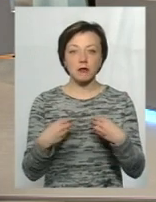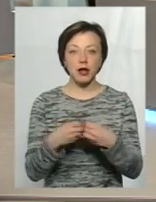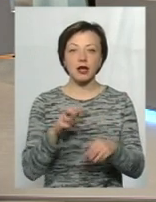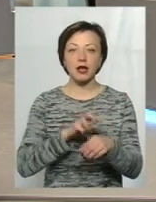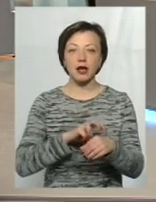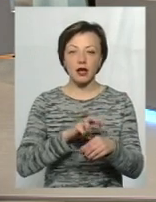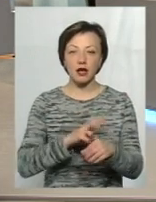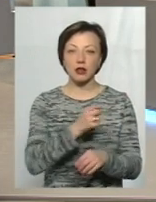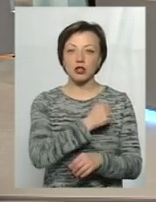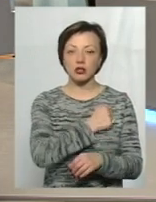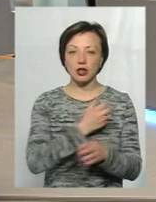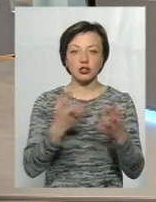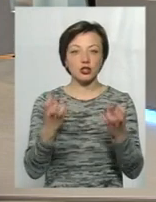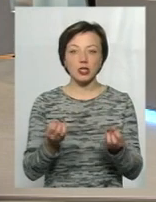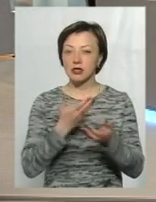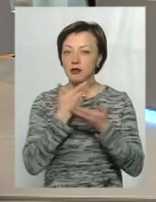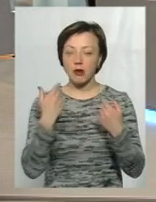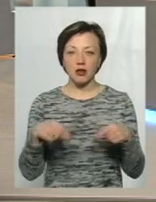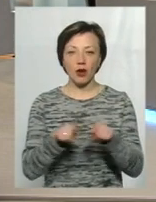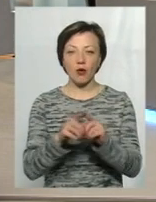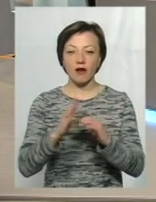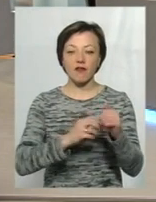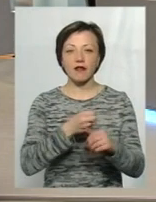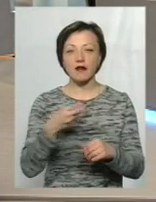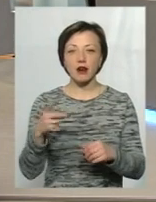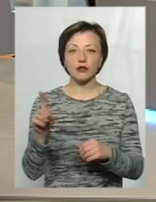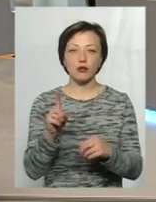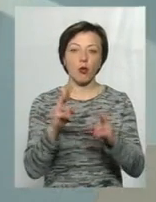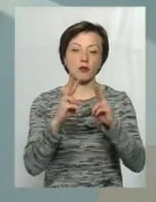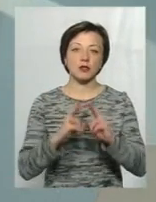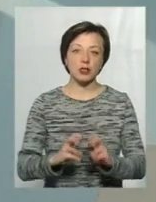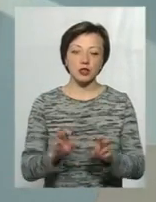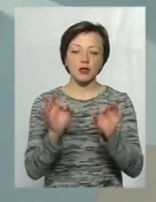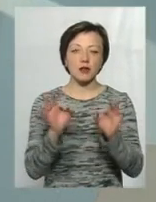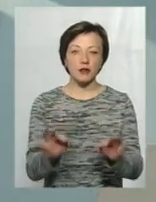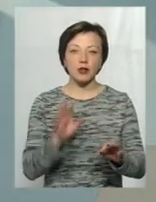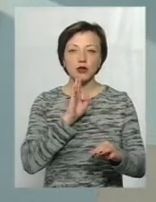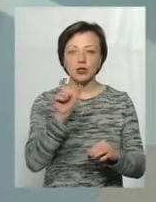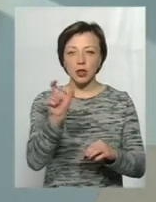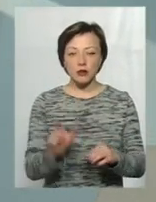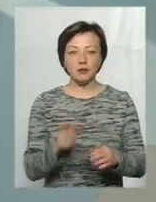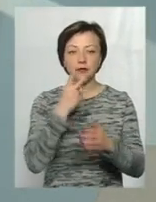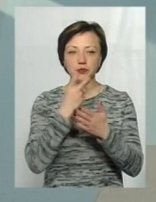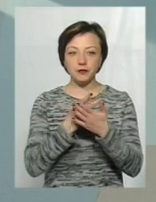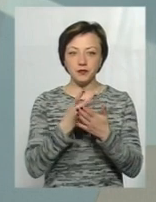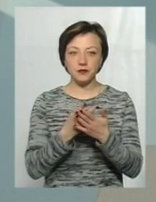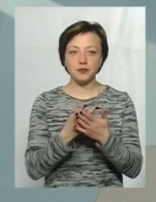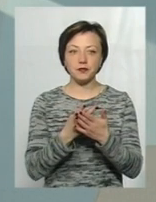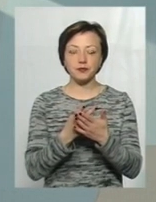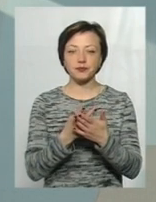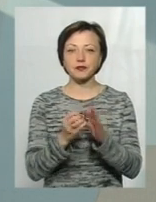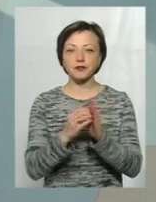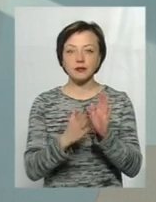лікарі, на жаль, ще не мають такої кваліфікації, щоб обстежити адекватно жінку і вказати їй вже там